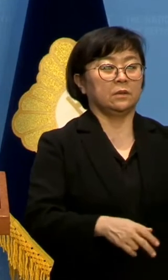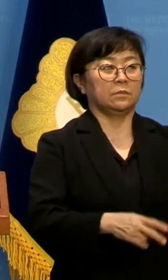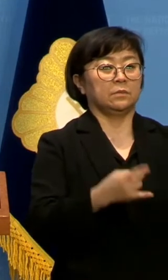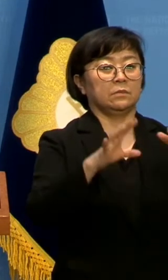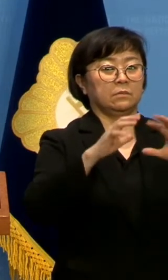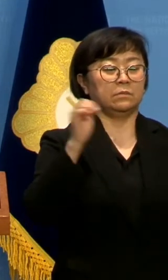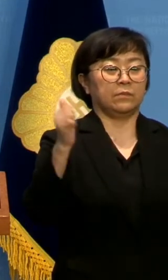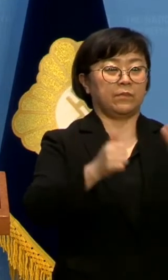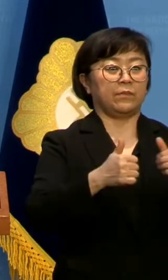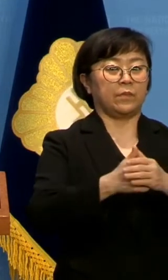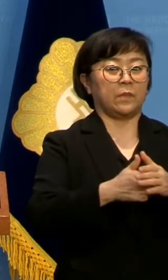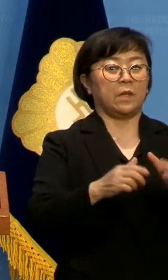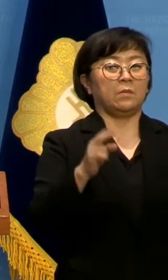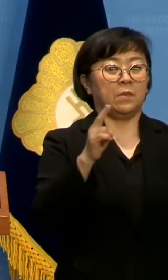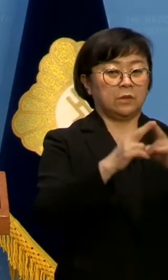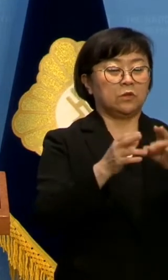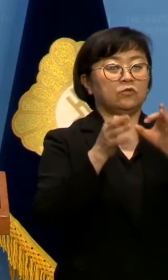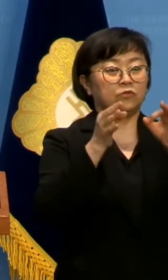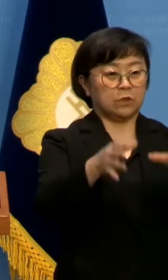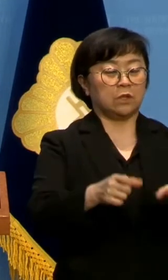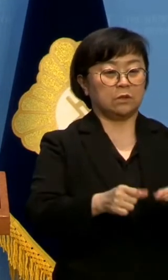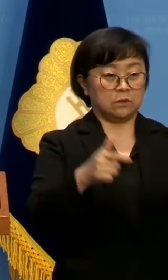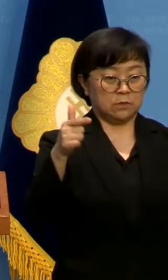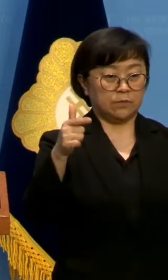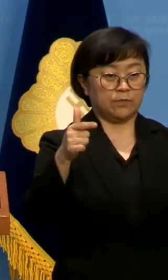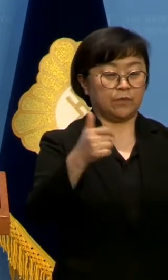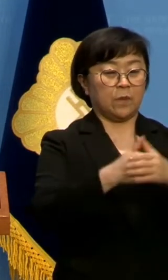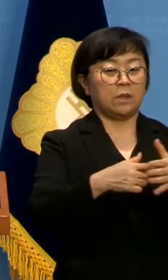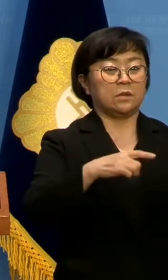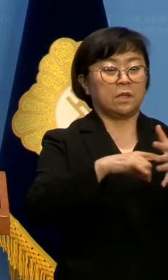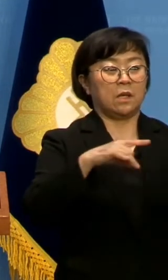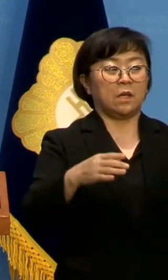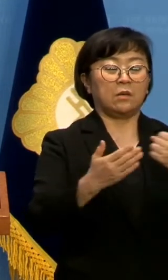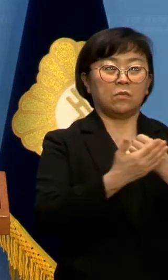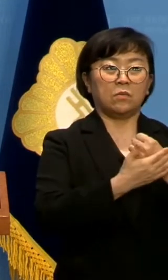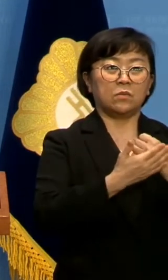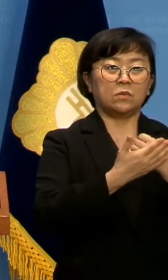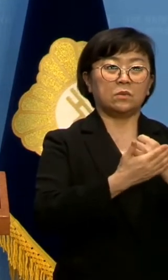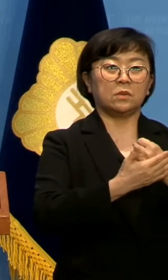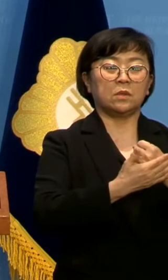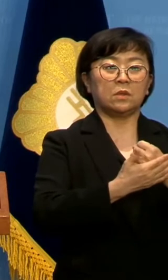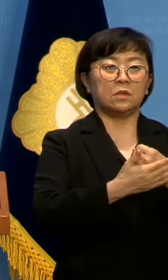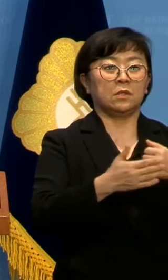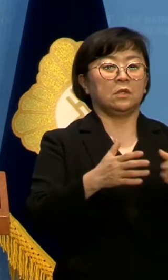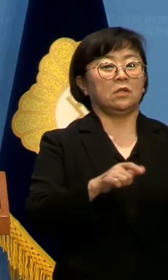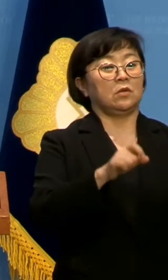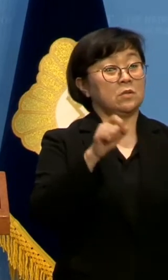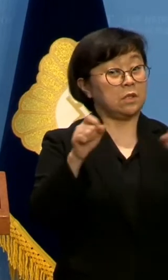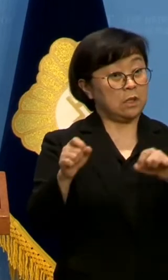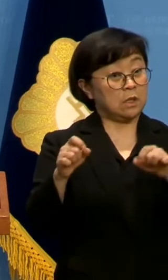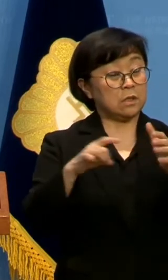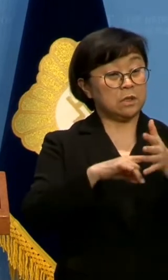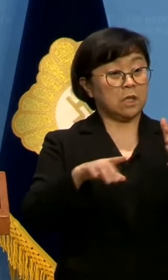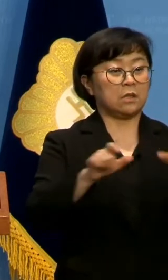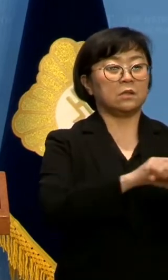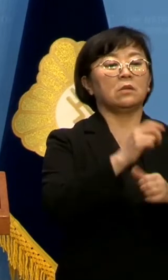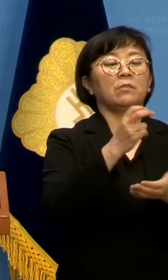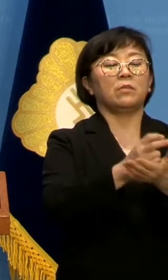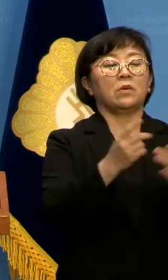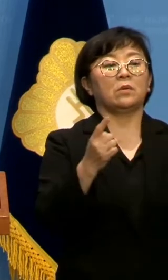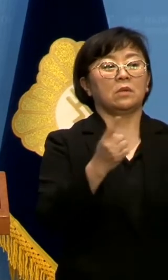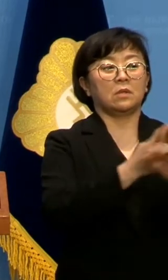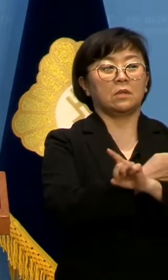국회에서 반도체 투자 항목을 늘리고 세액공제의 의무를 기한을 연장하는 조세제한특례법